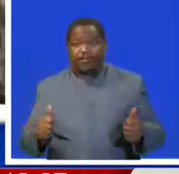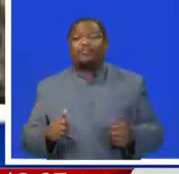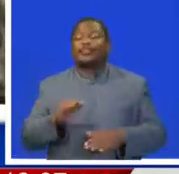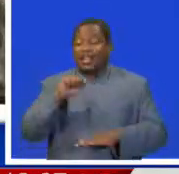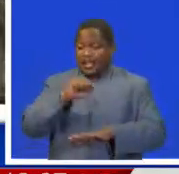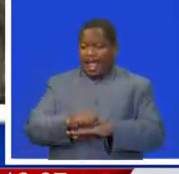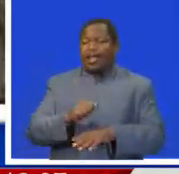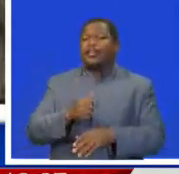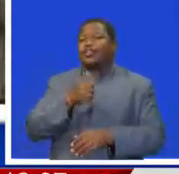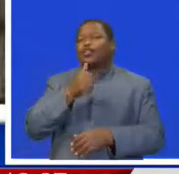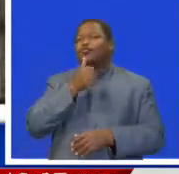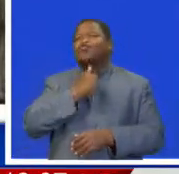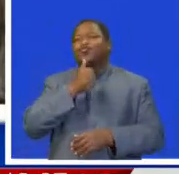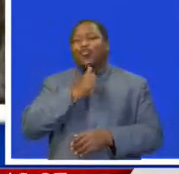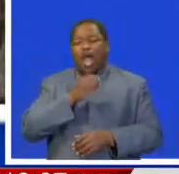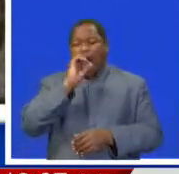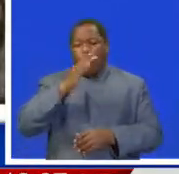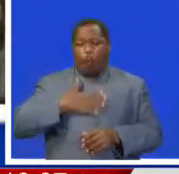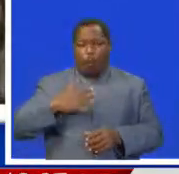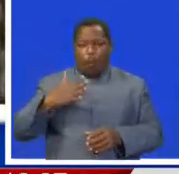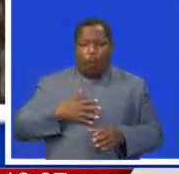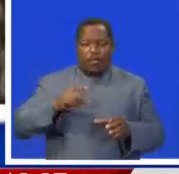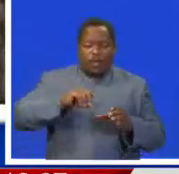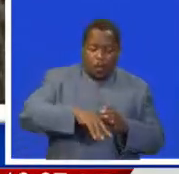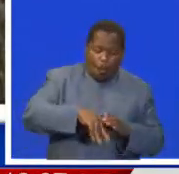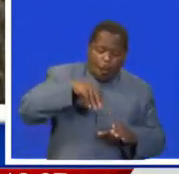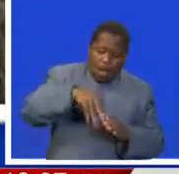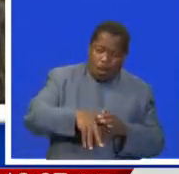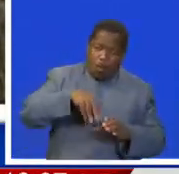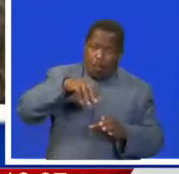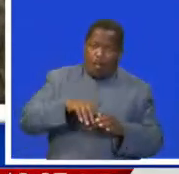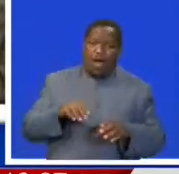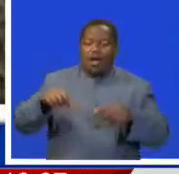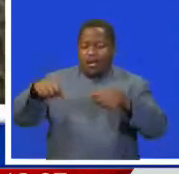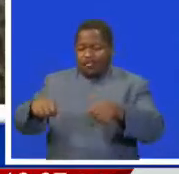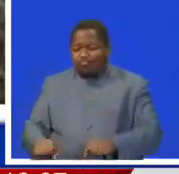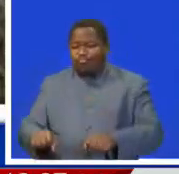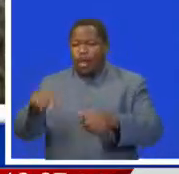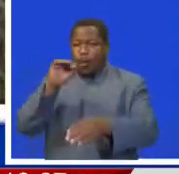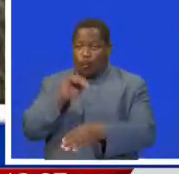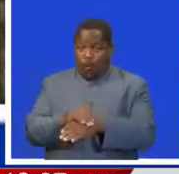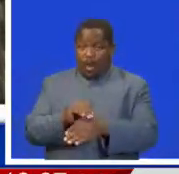ngoba lesikubuka-ke ukuthi emaswati ahambahambe ehluleke